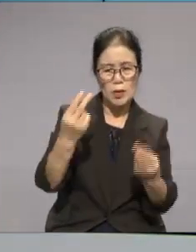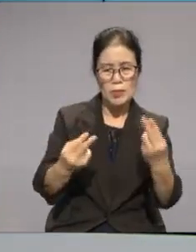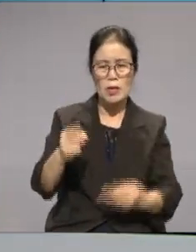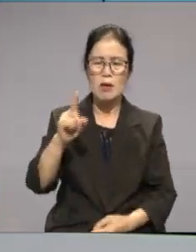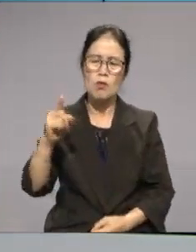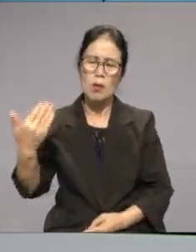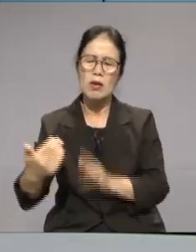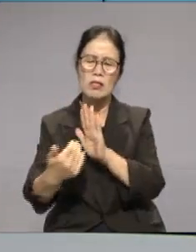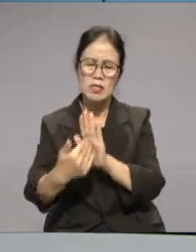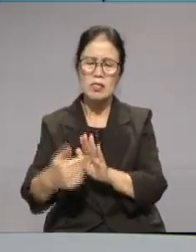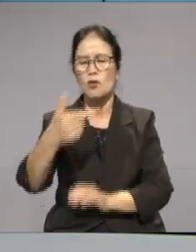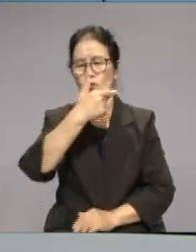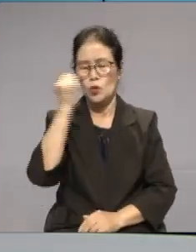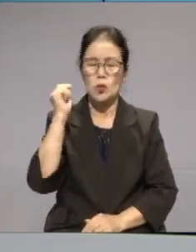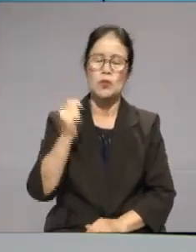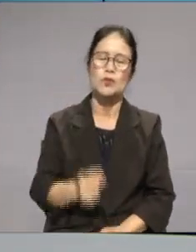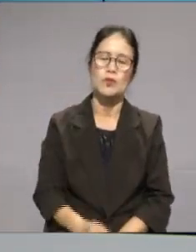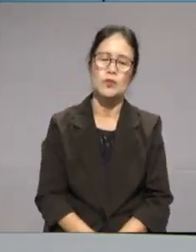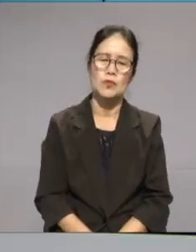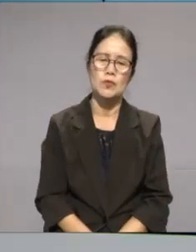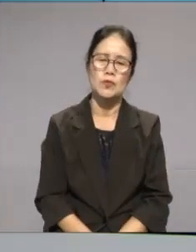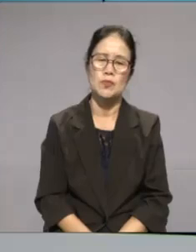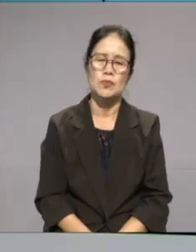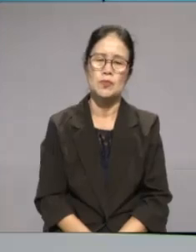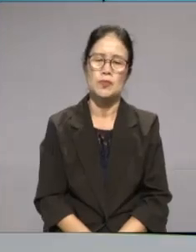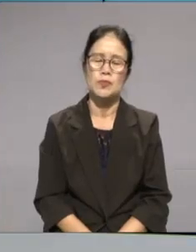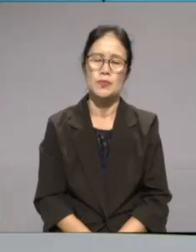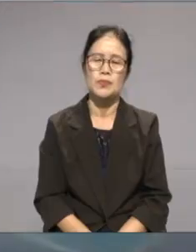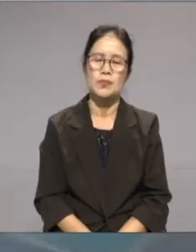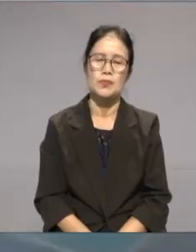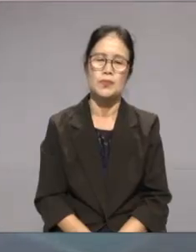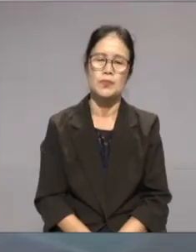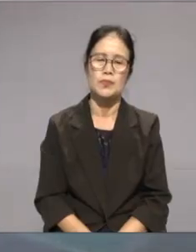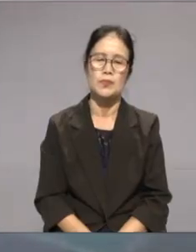대응 능력은 부족한 실정입니다. 김대영 기자입니다.